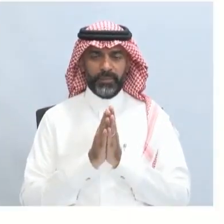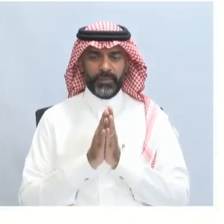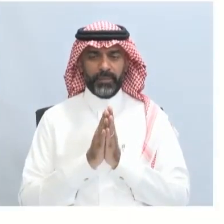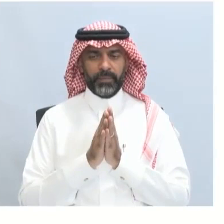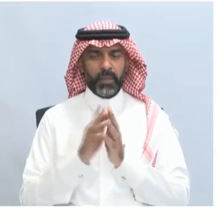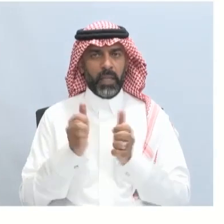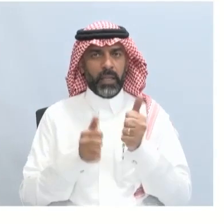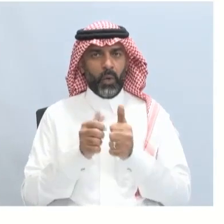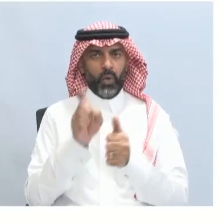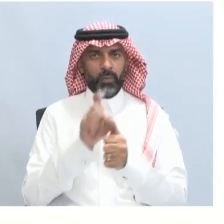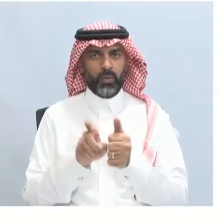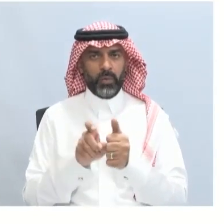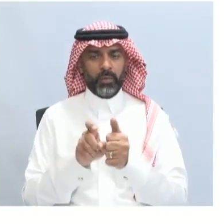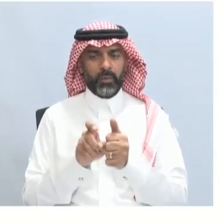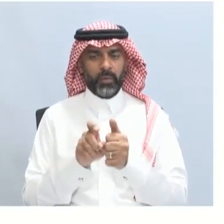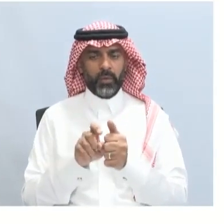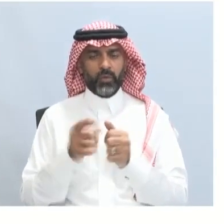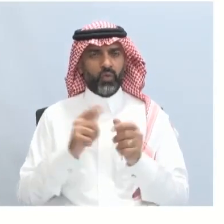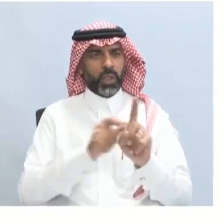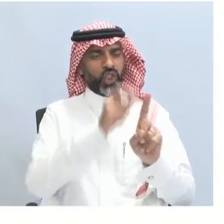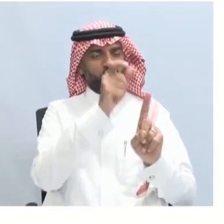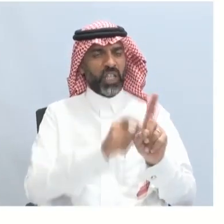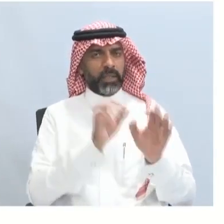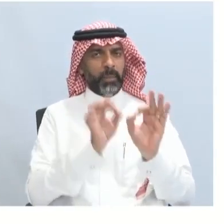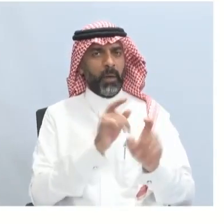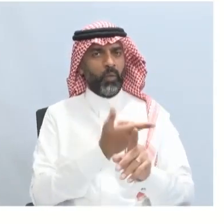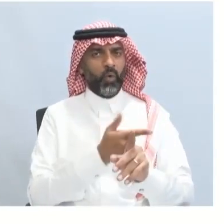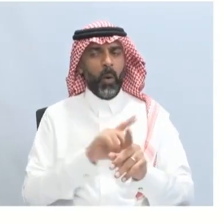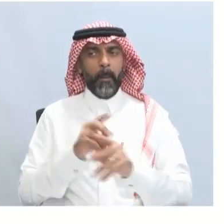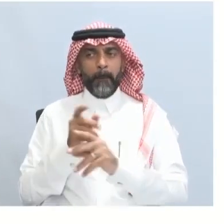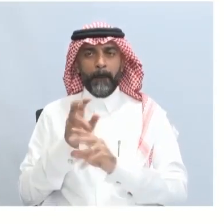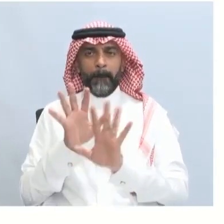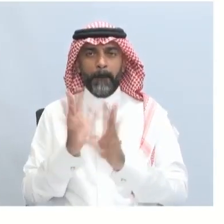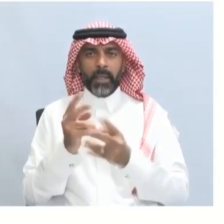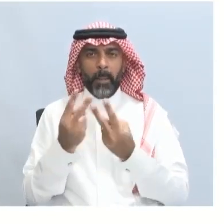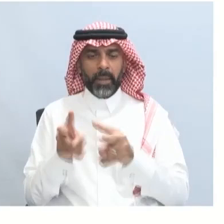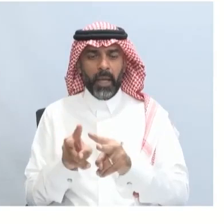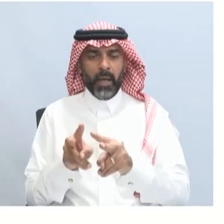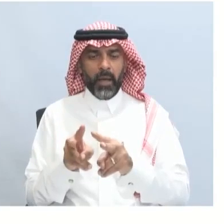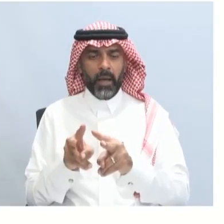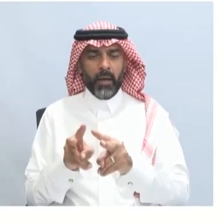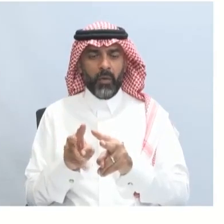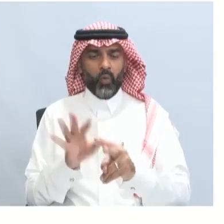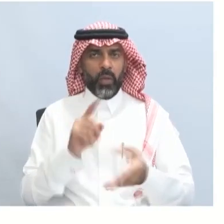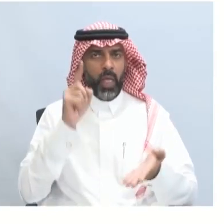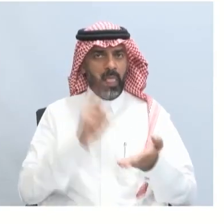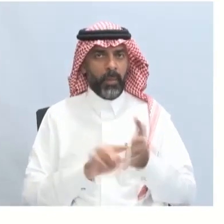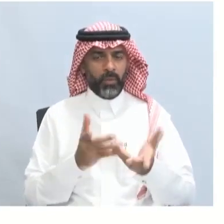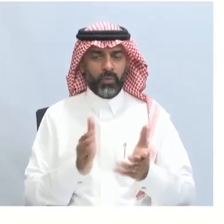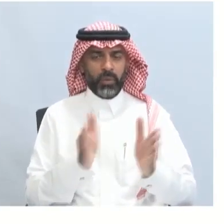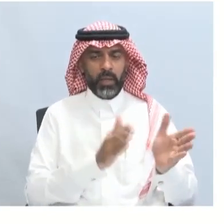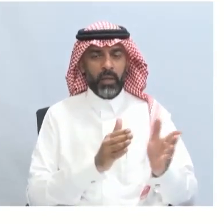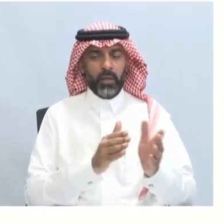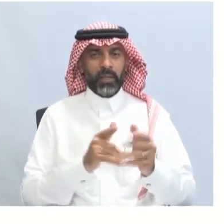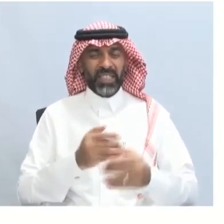التقويم اتحقق من هو الشخص الطبيعي ومتى تبدا الشخصيه القانون الطبيعيه وما علامات ثبوتها ايضا هل